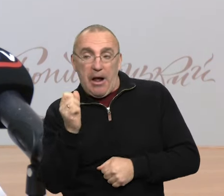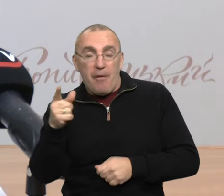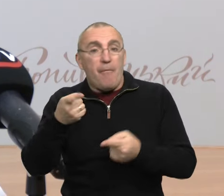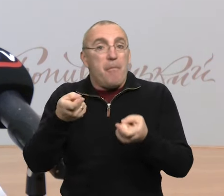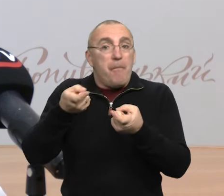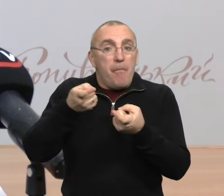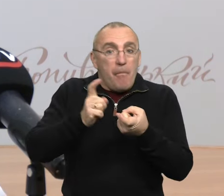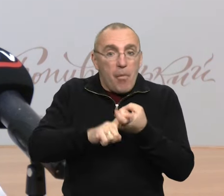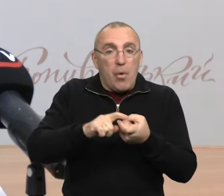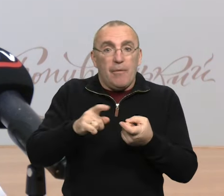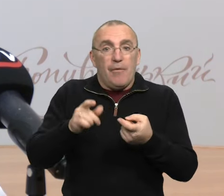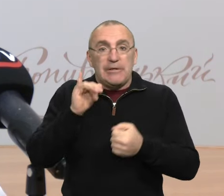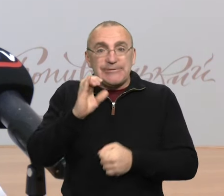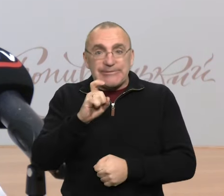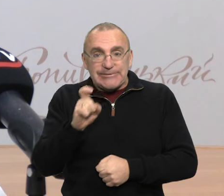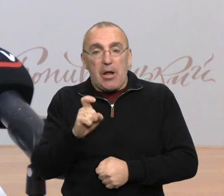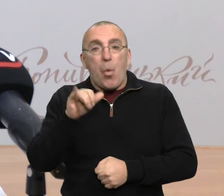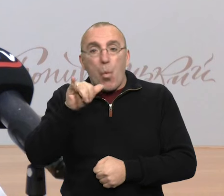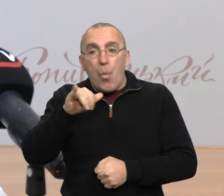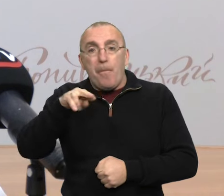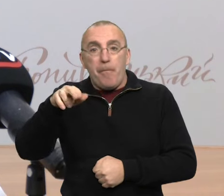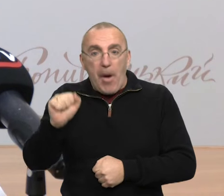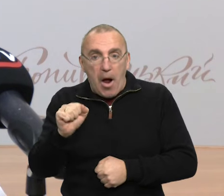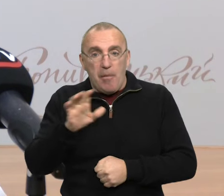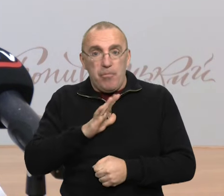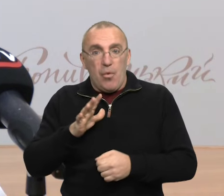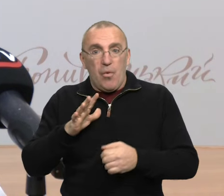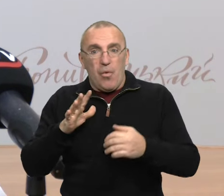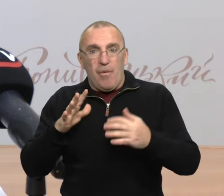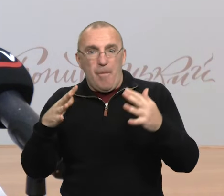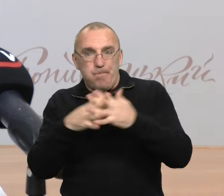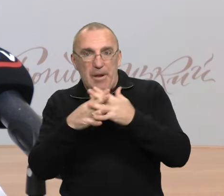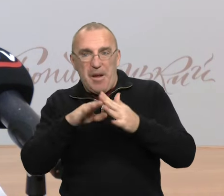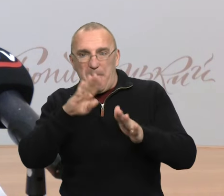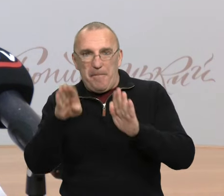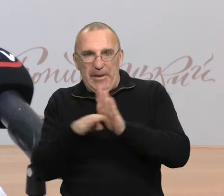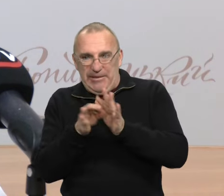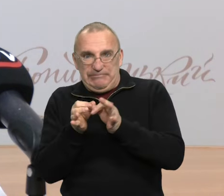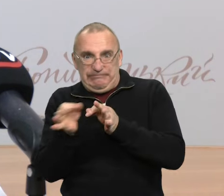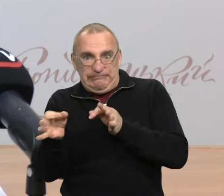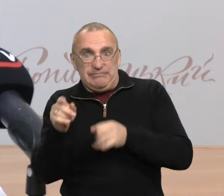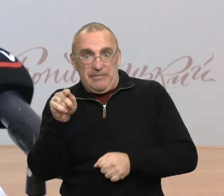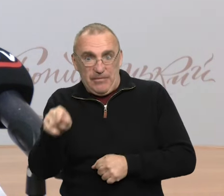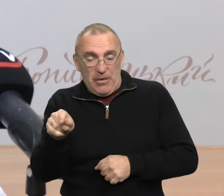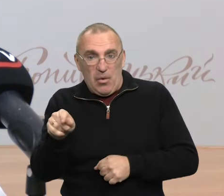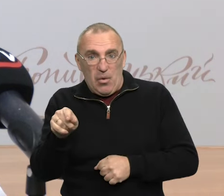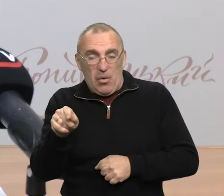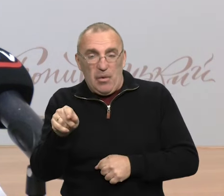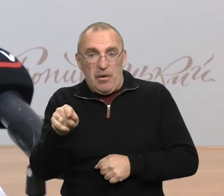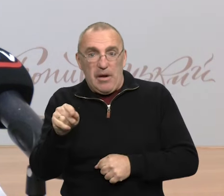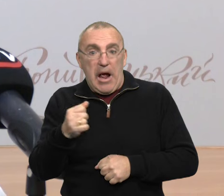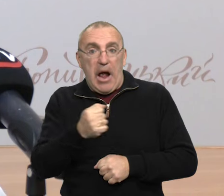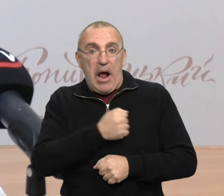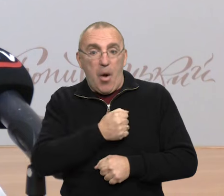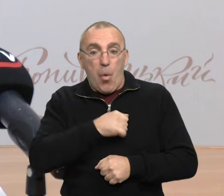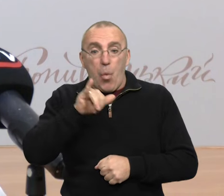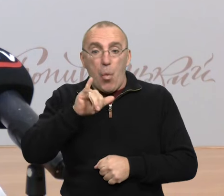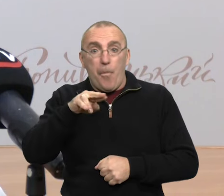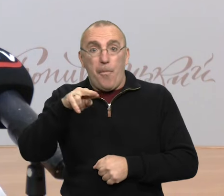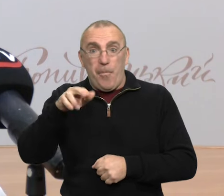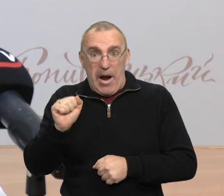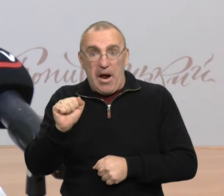пов'язана також з УПА да це був бій під гурбами де армія